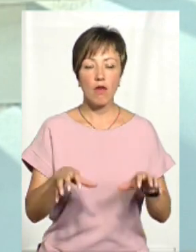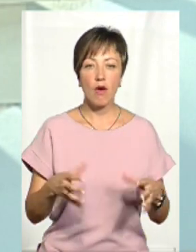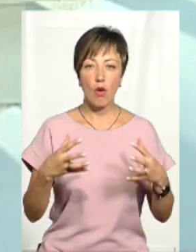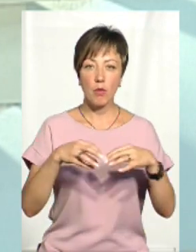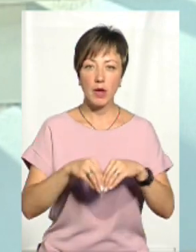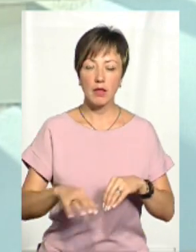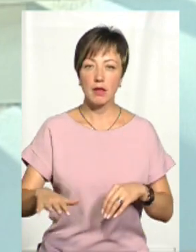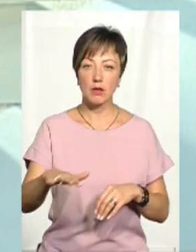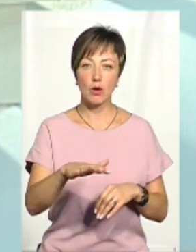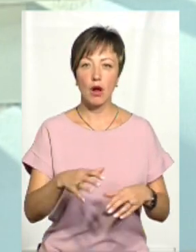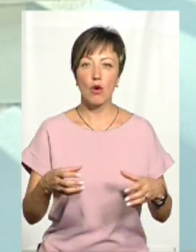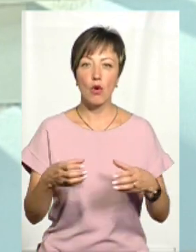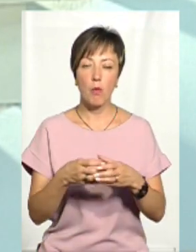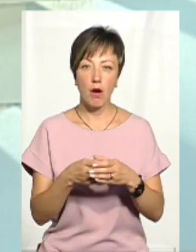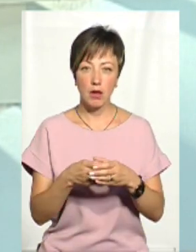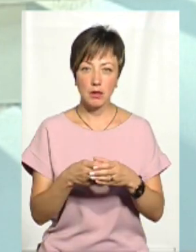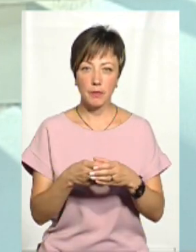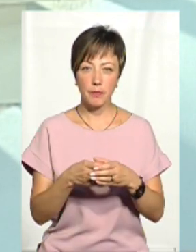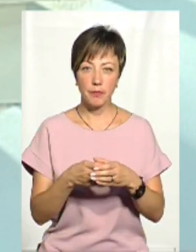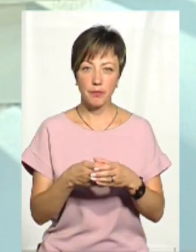об'єднаної територіальної громади,